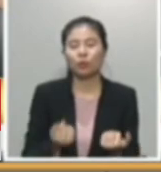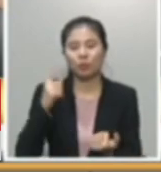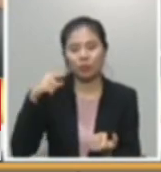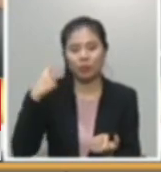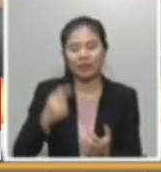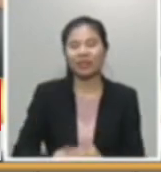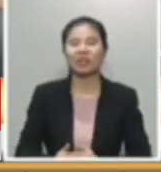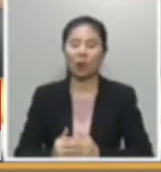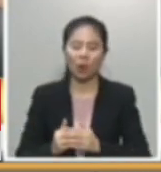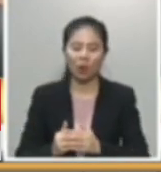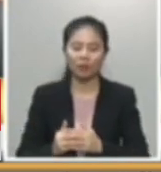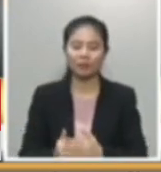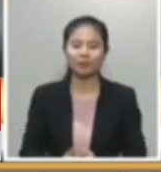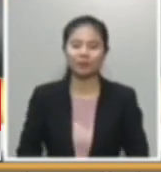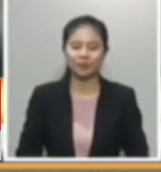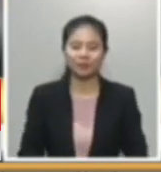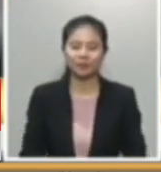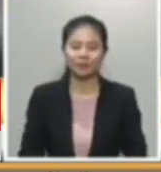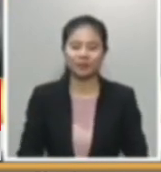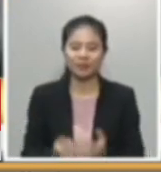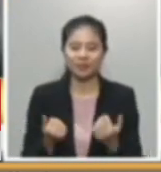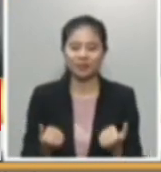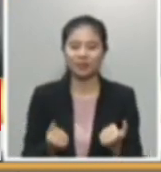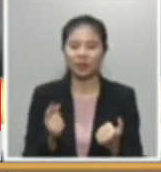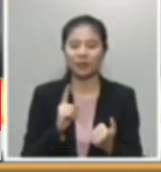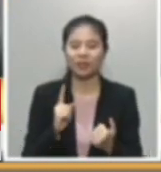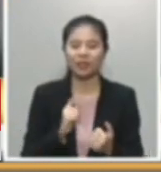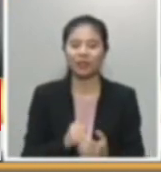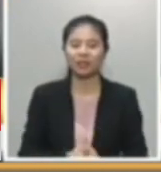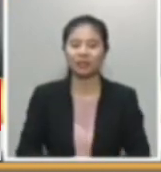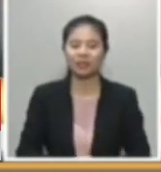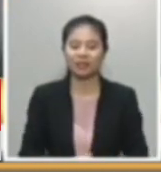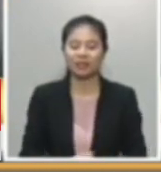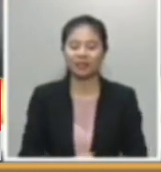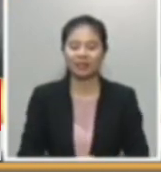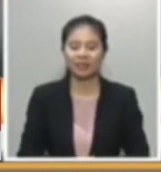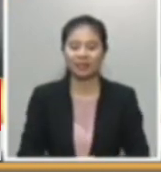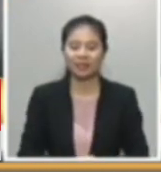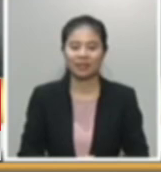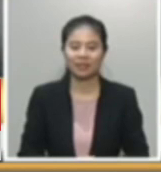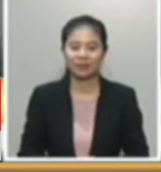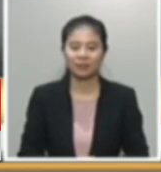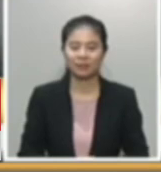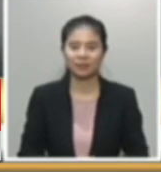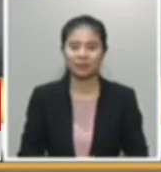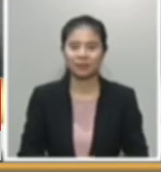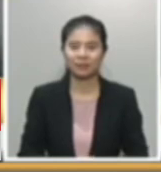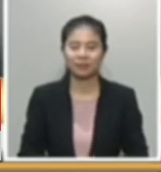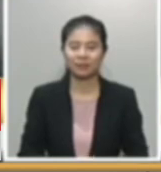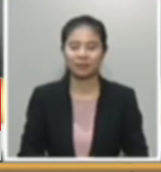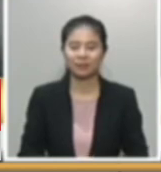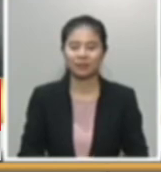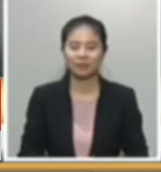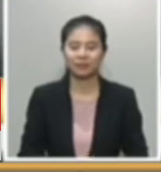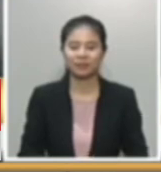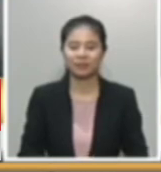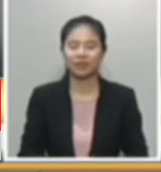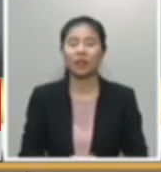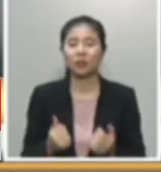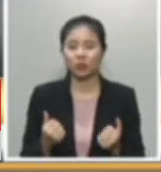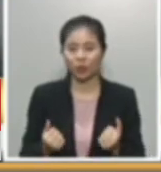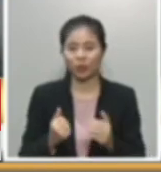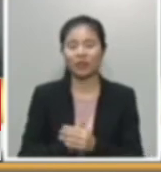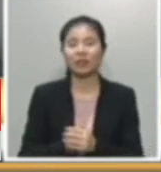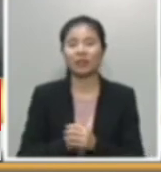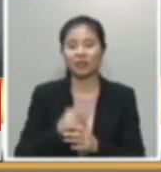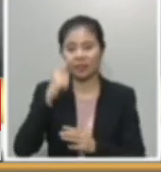รจนปัจจุบันนี้ท้องก่อนวัยอันควรติดอันดับสองของเ